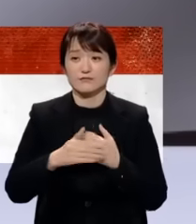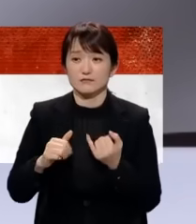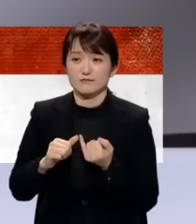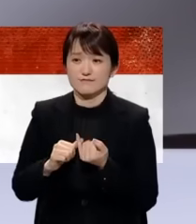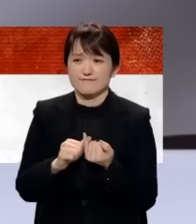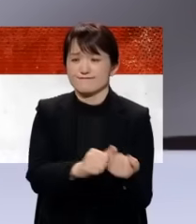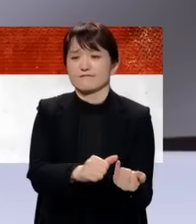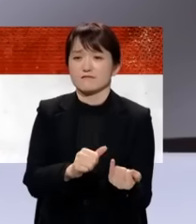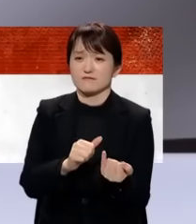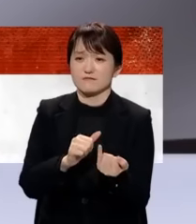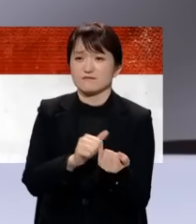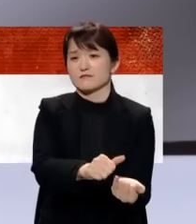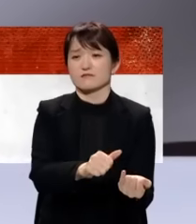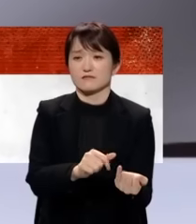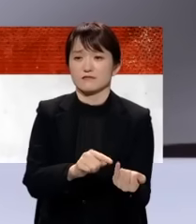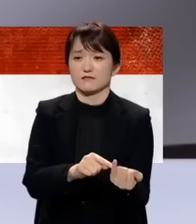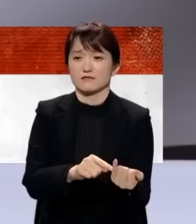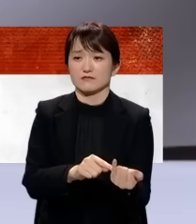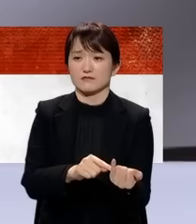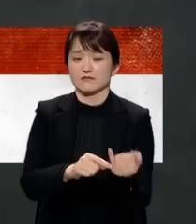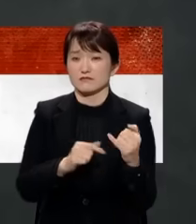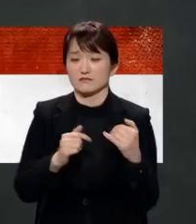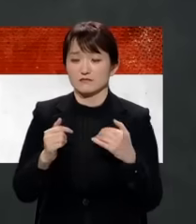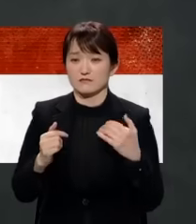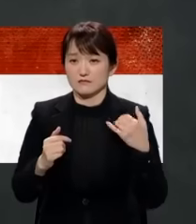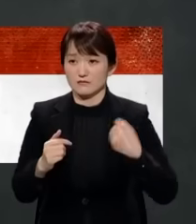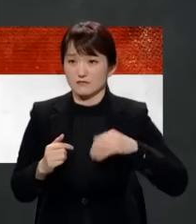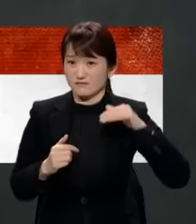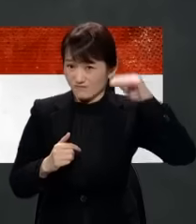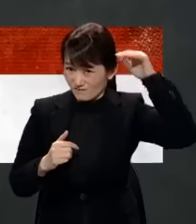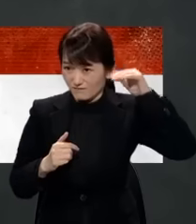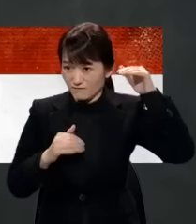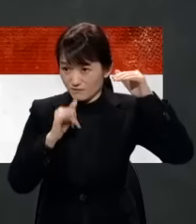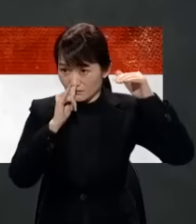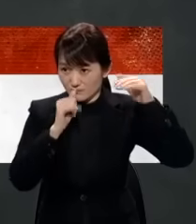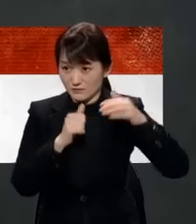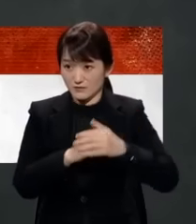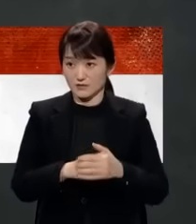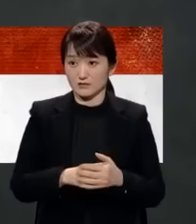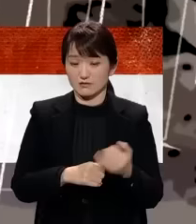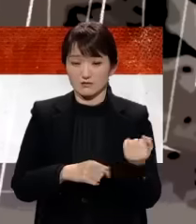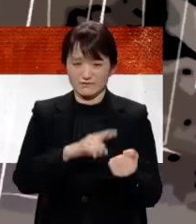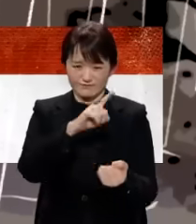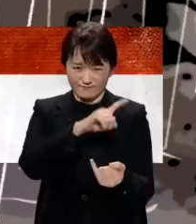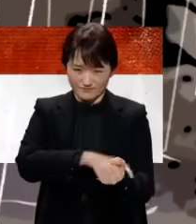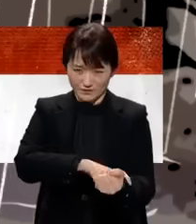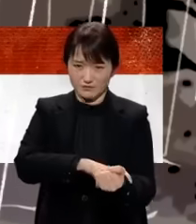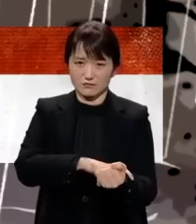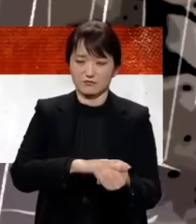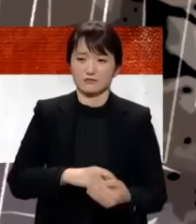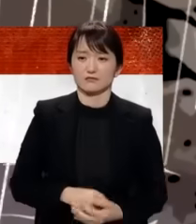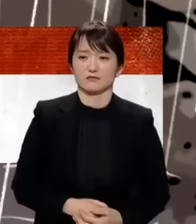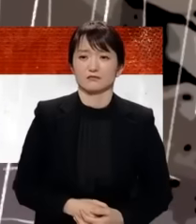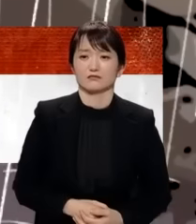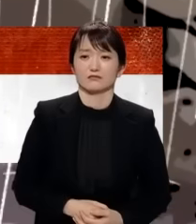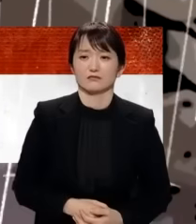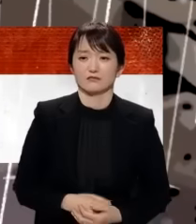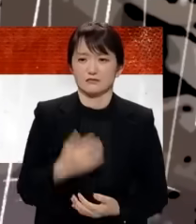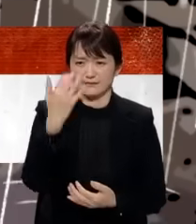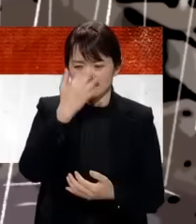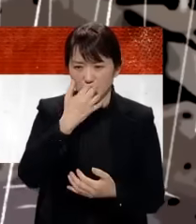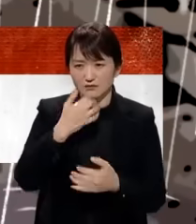약간 밀치고 그런게 있었대요 그러니까 저희 아이도 정치가 있고 피가 있으니까 수갑을 채운 거죠 그렇게 행위를 하고 난